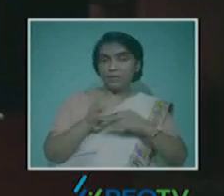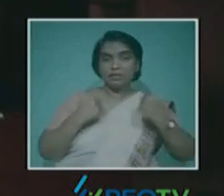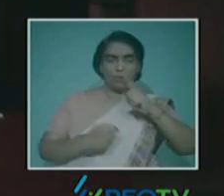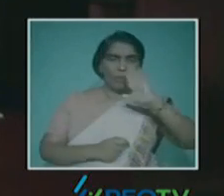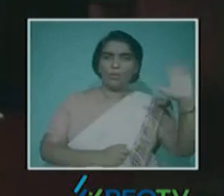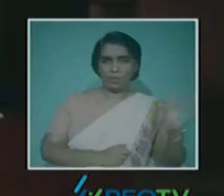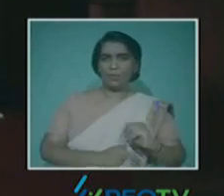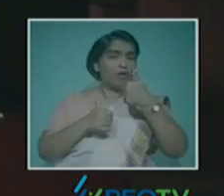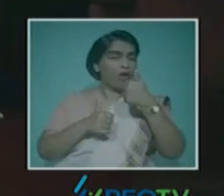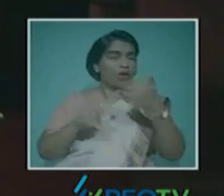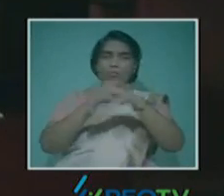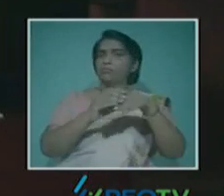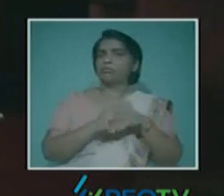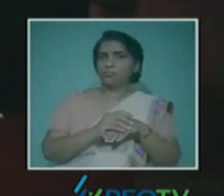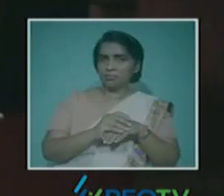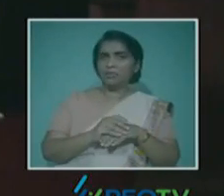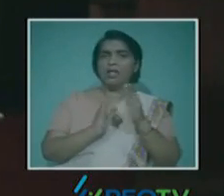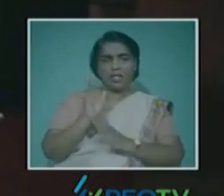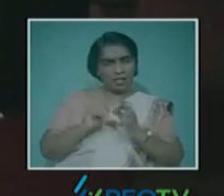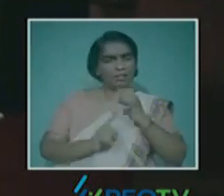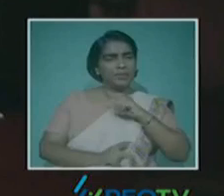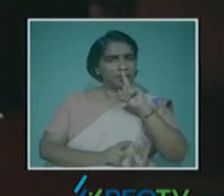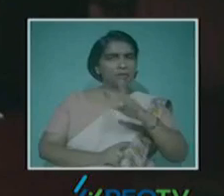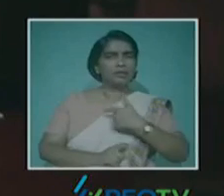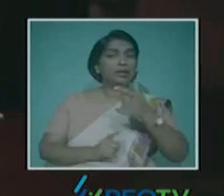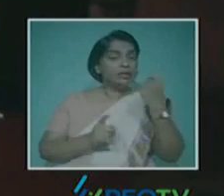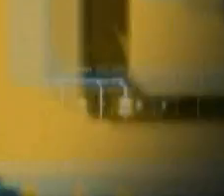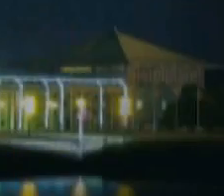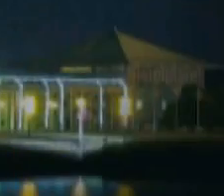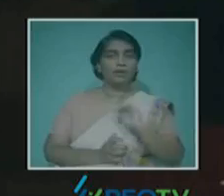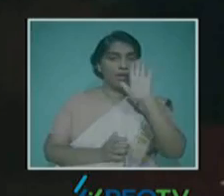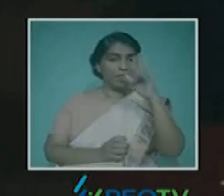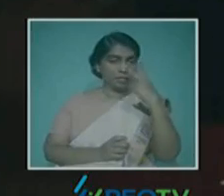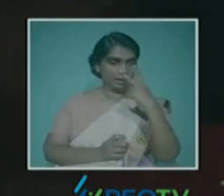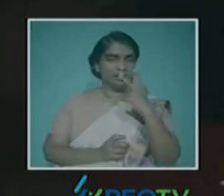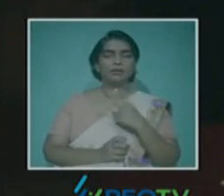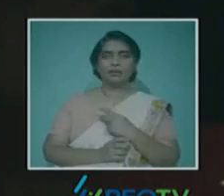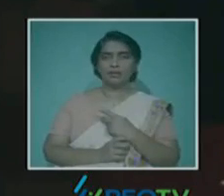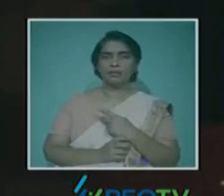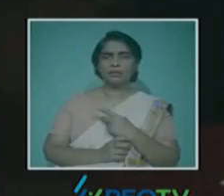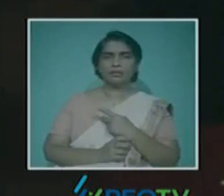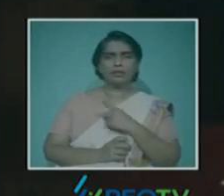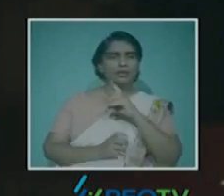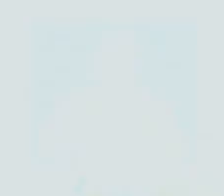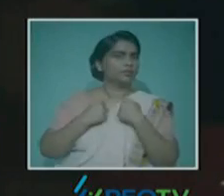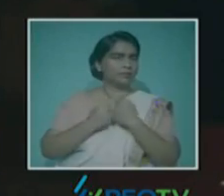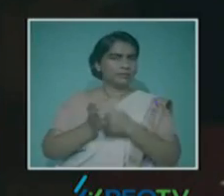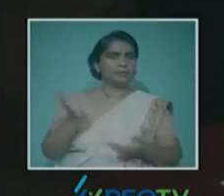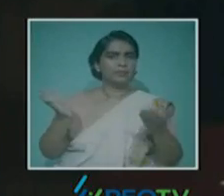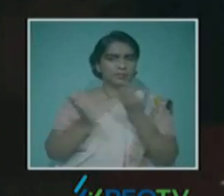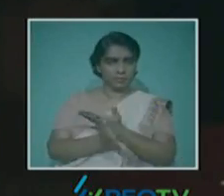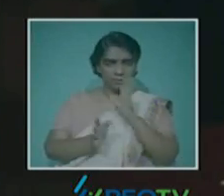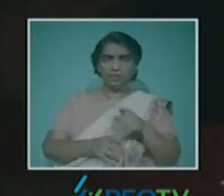කැඳවන්න බලාපොරොත්තු වෙනවා. මම ඇමතිවරයාට කියනවා වහාම ඉන්ටරිම් කමිටියක් පත් කරන්න. මිලේනියම් චැලෙන්ජ් කෝපරේෂන් ගිවිසුම